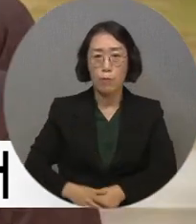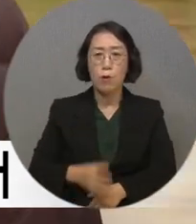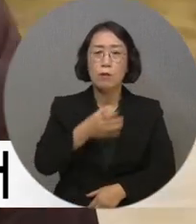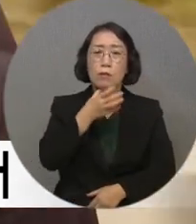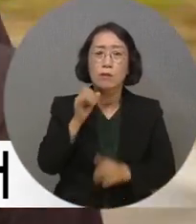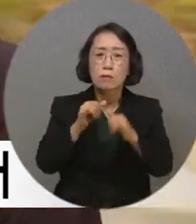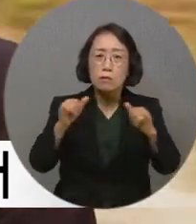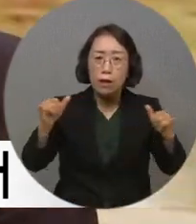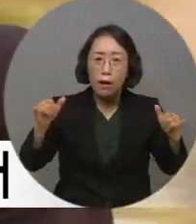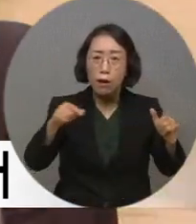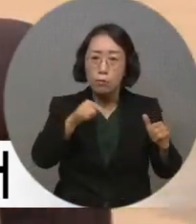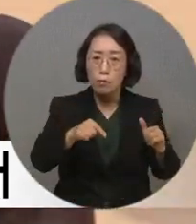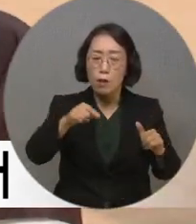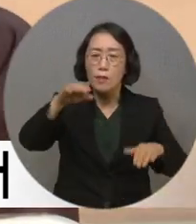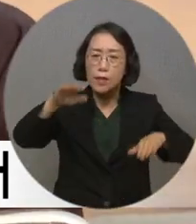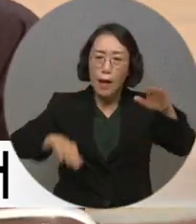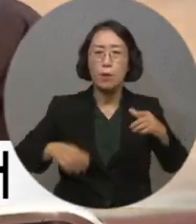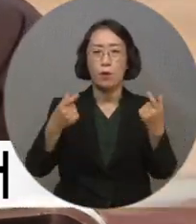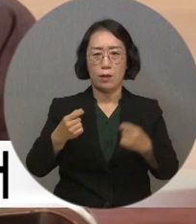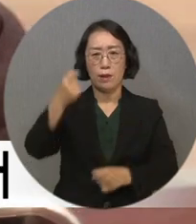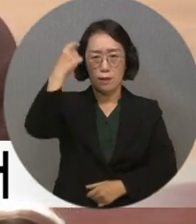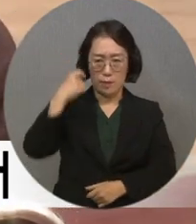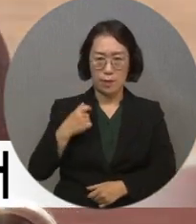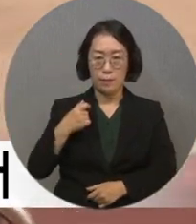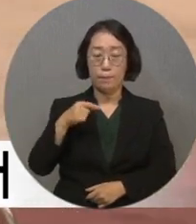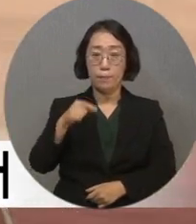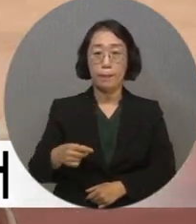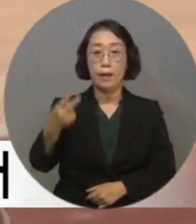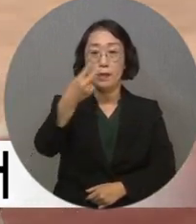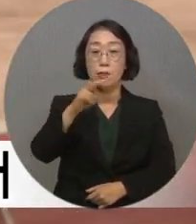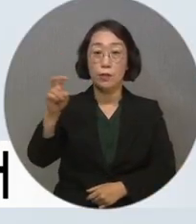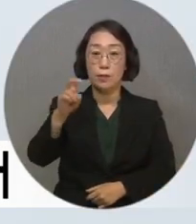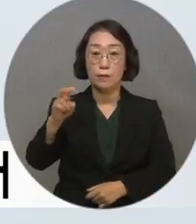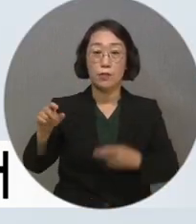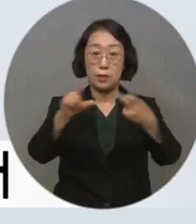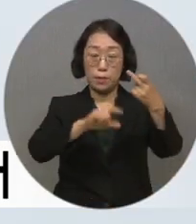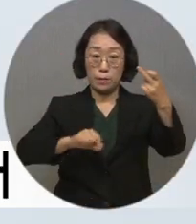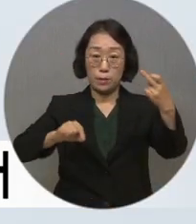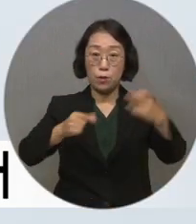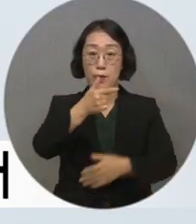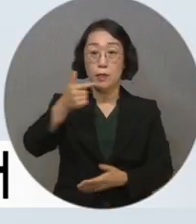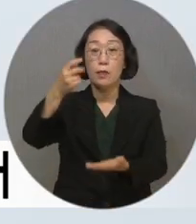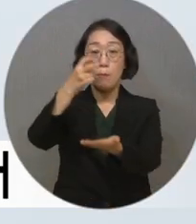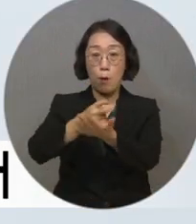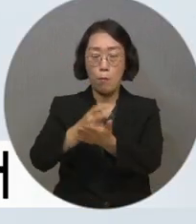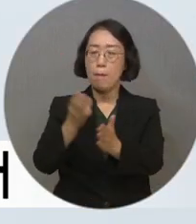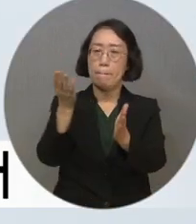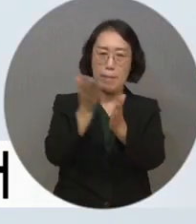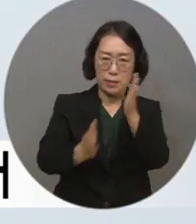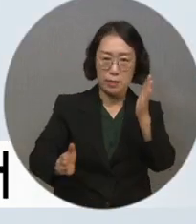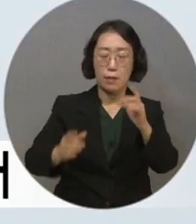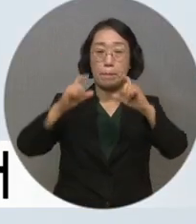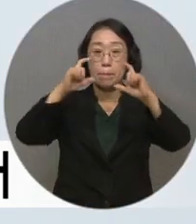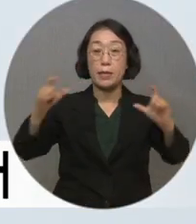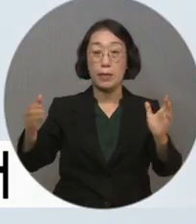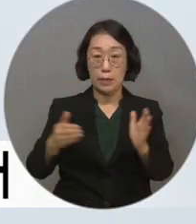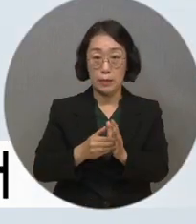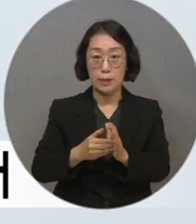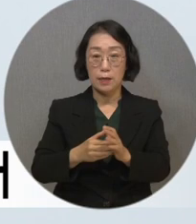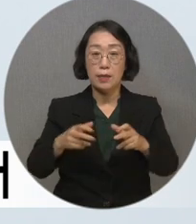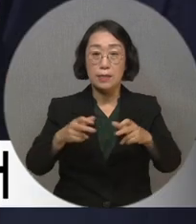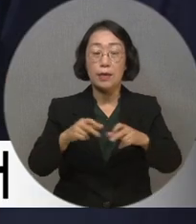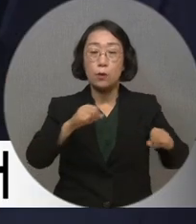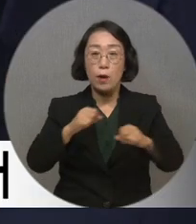역차별이라는 지적이 있었습니다 또한 2020년 12월 헌법 불합치 결정으로 장애인 활동 지원법이